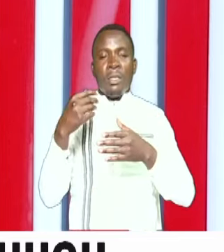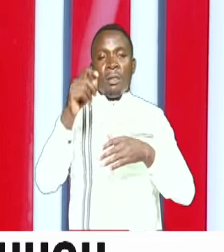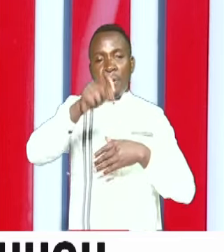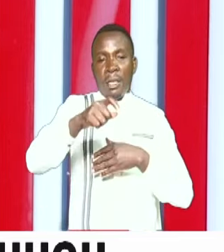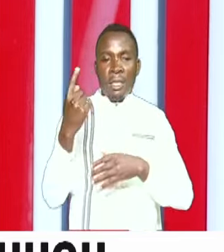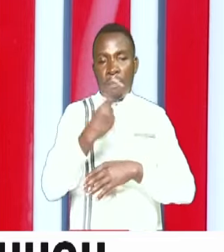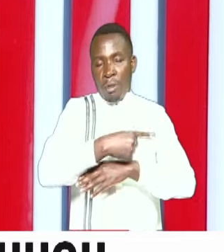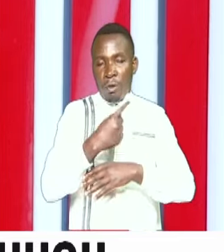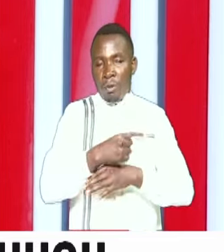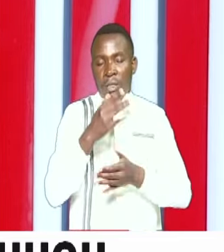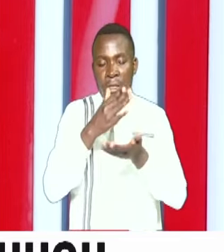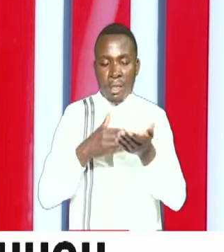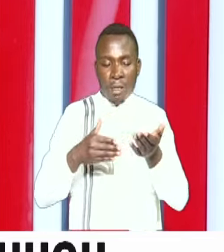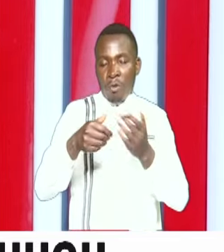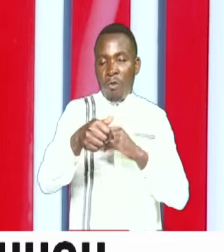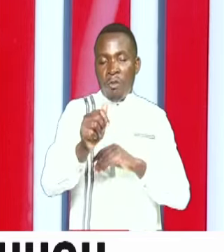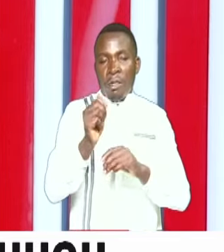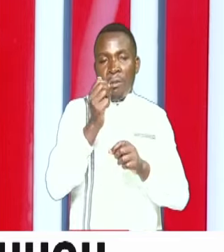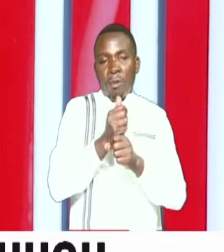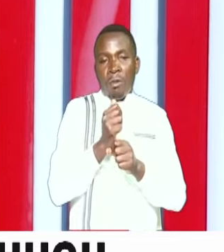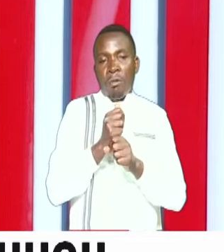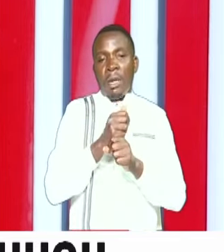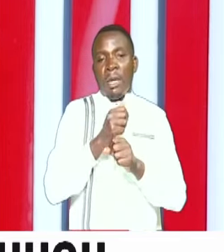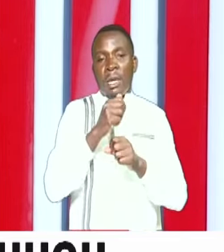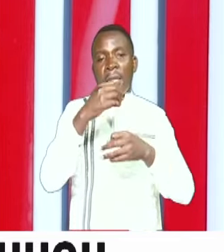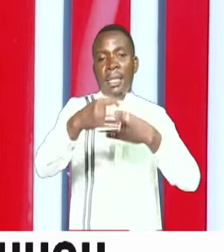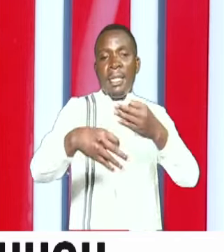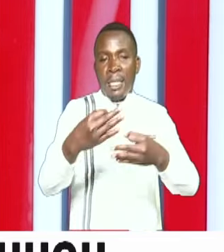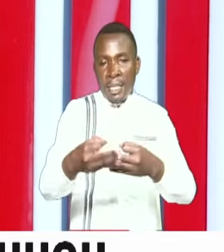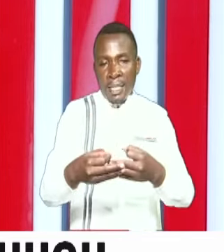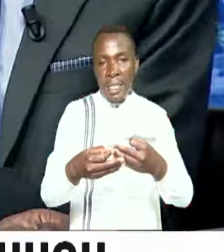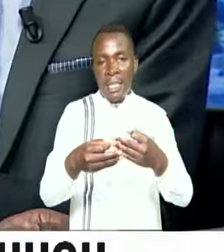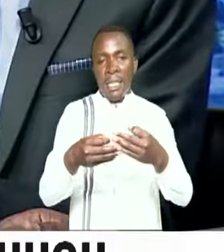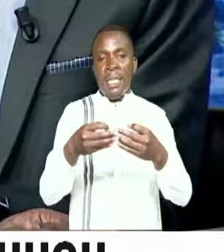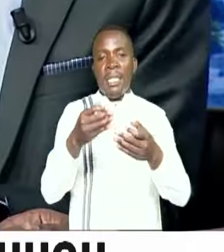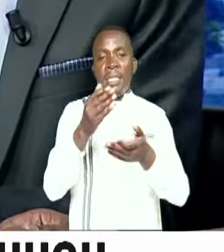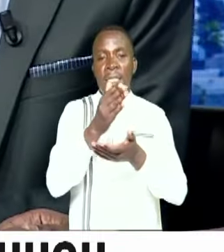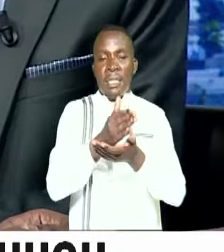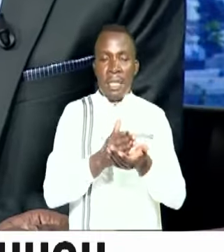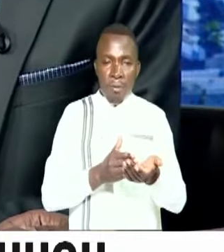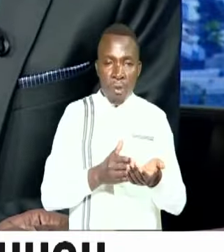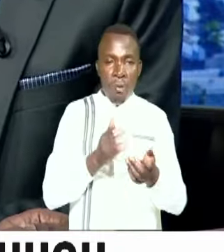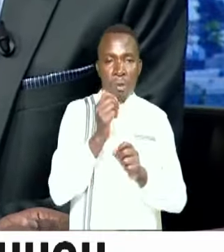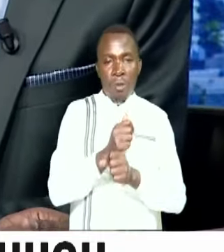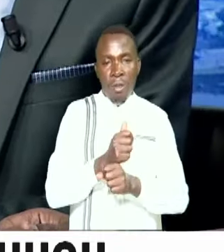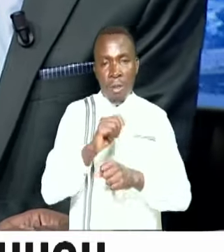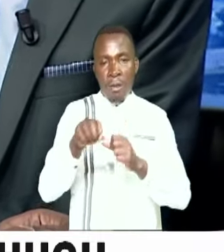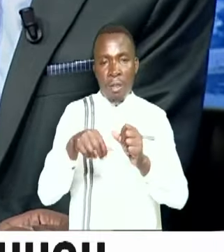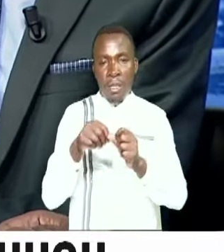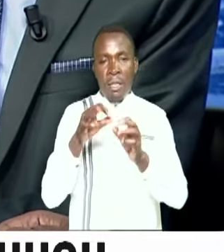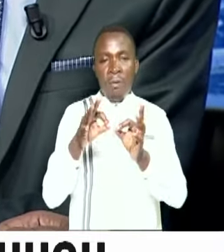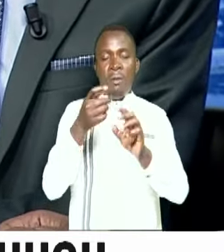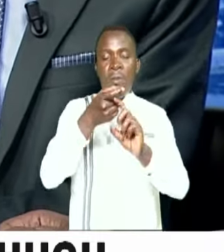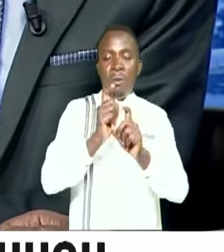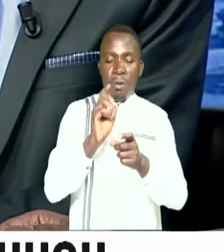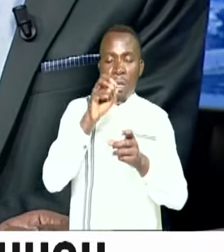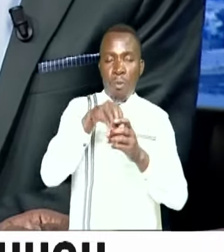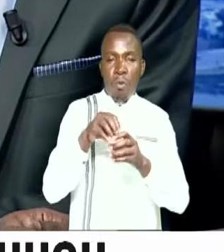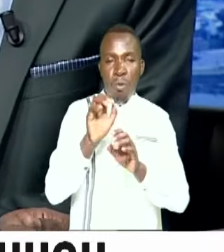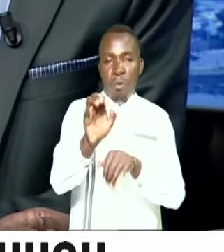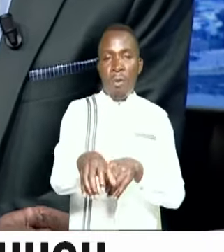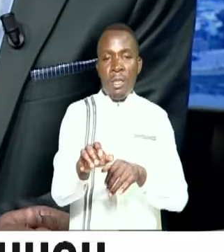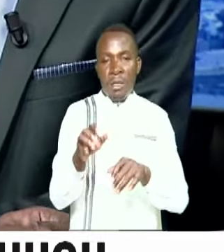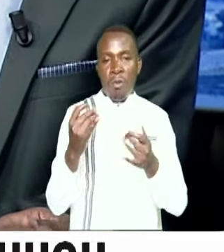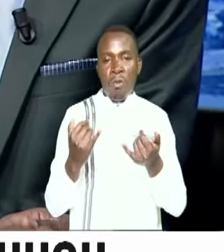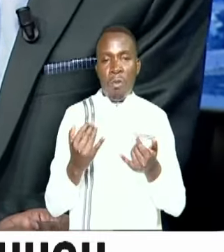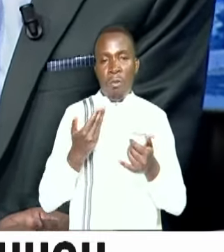n'inganda muri agroprocessing iyo mpereyeho ibikorwa mu bijyanye n'ibikomoka ku buhinzi ubu mu Rwanda dufite